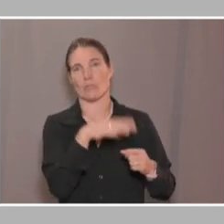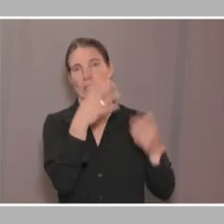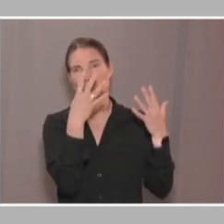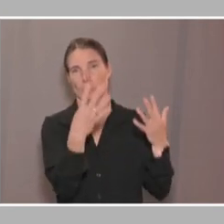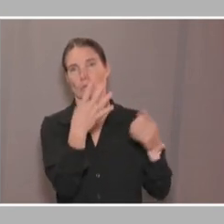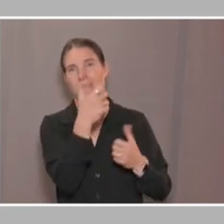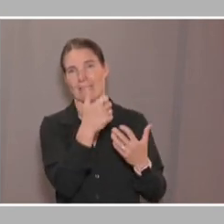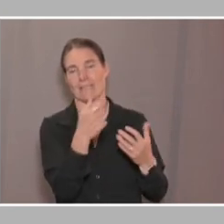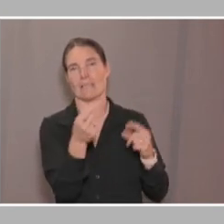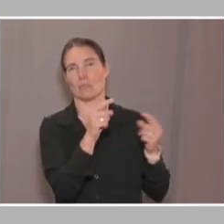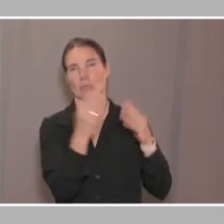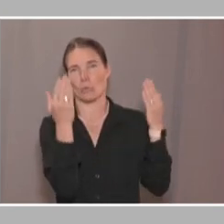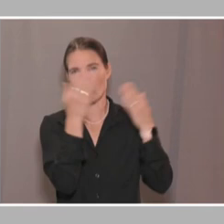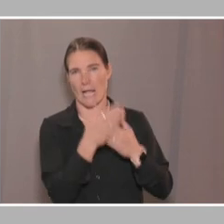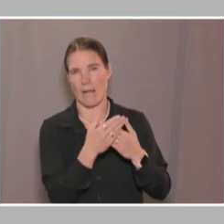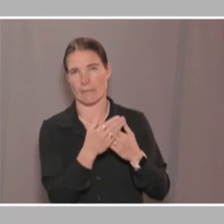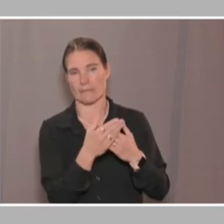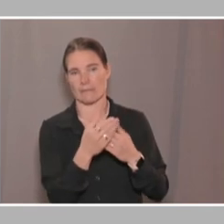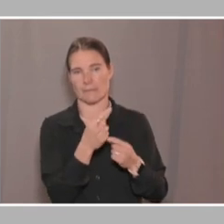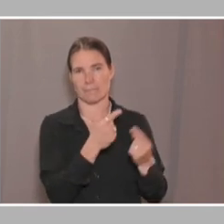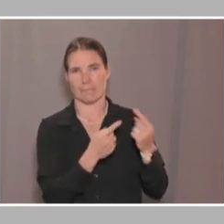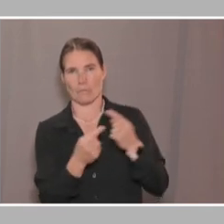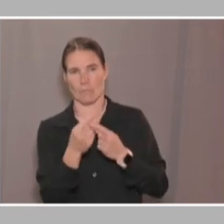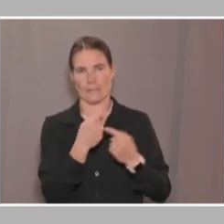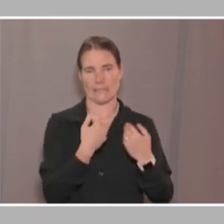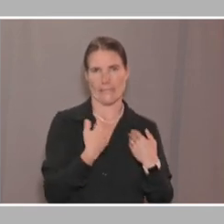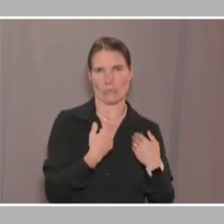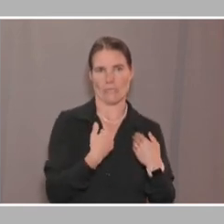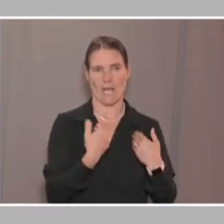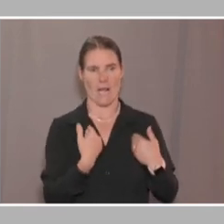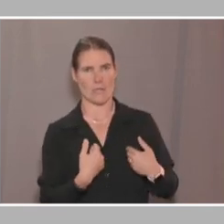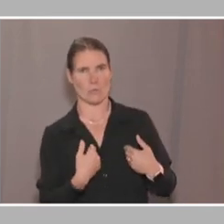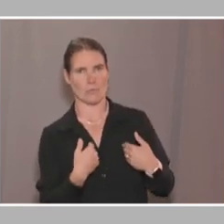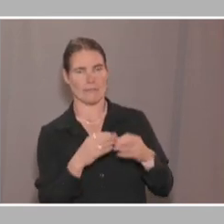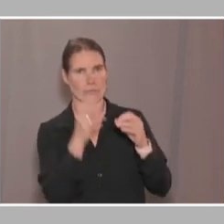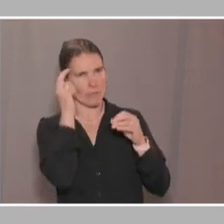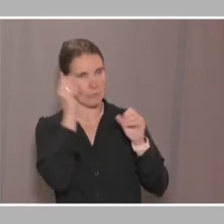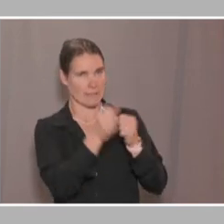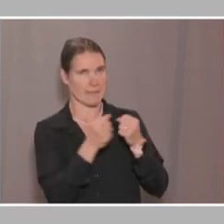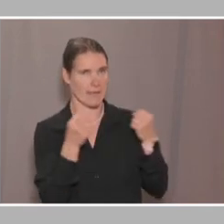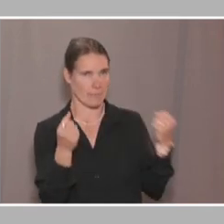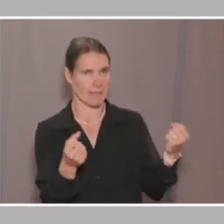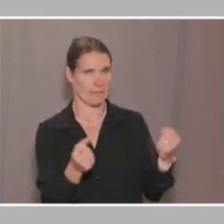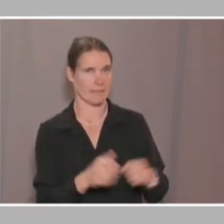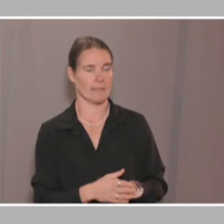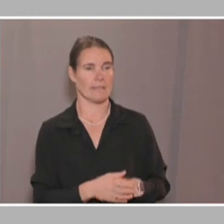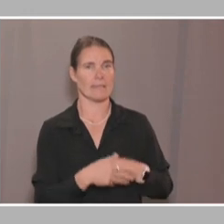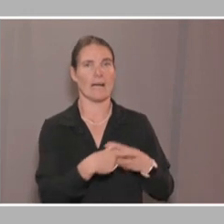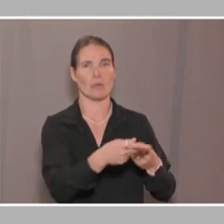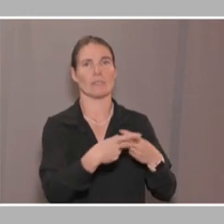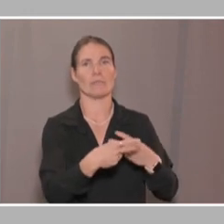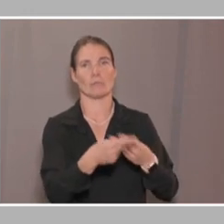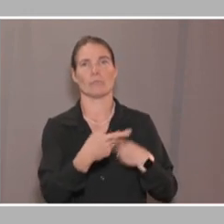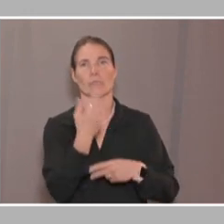einem Diskussionsabend über die reaktionäre Haltung des Flensburger Tageblatts die Idee auf, die Auslieferung für den Folgetag